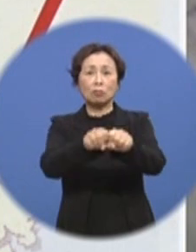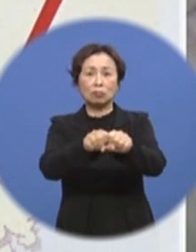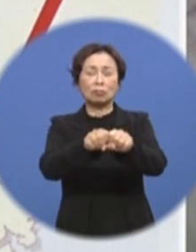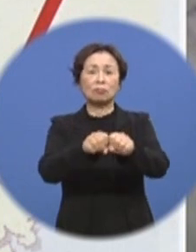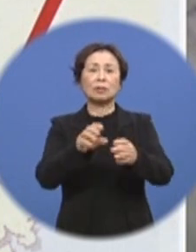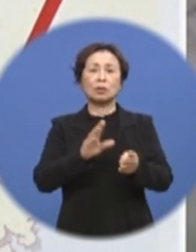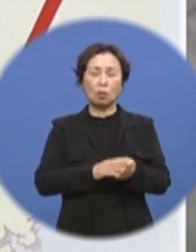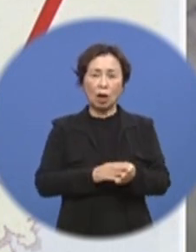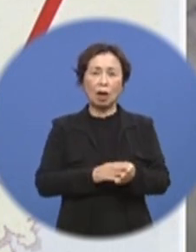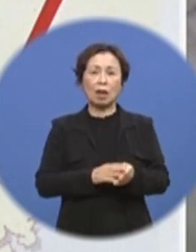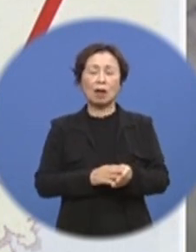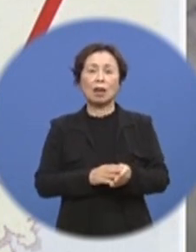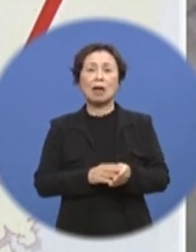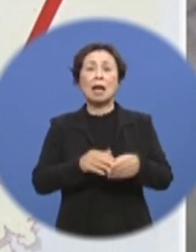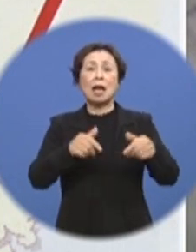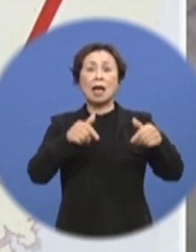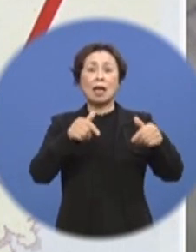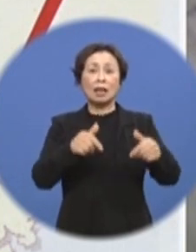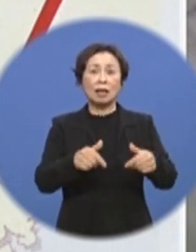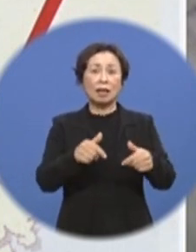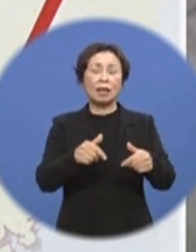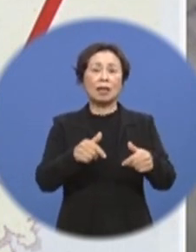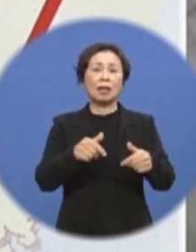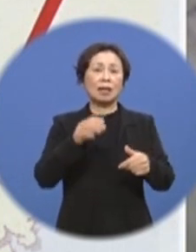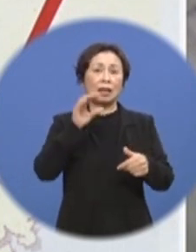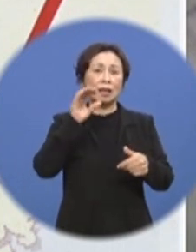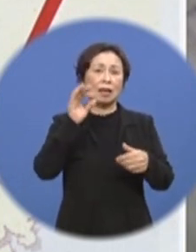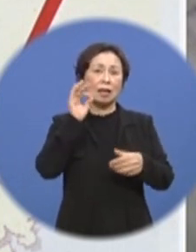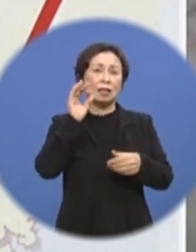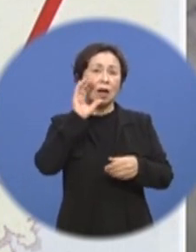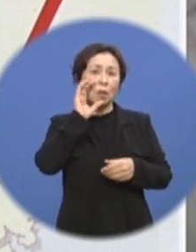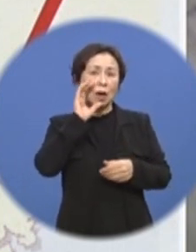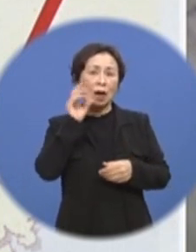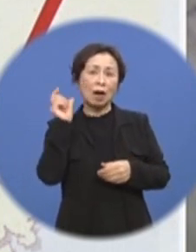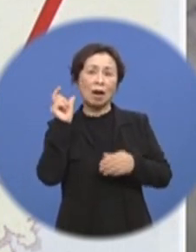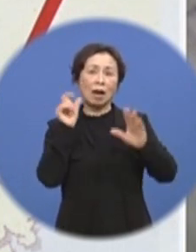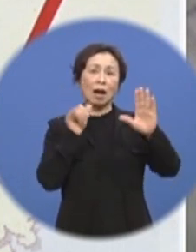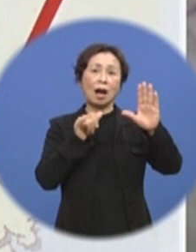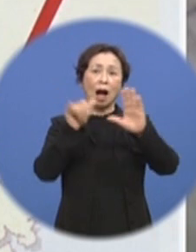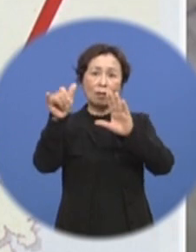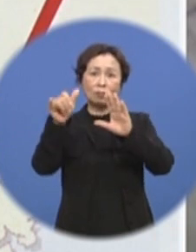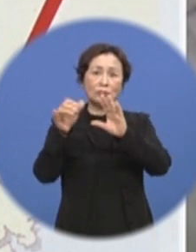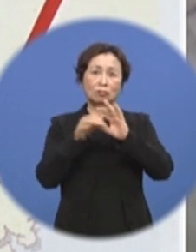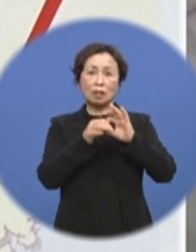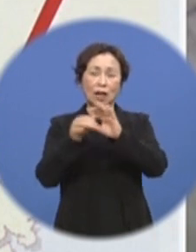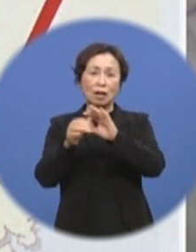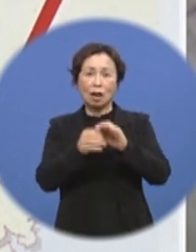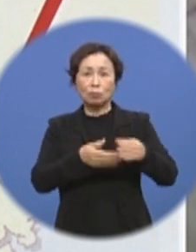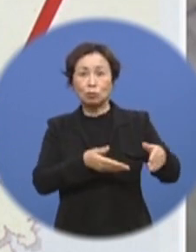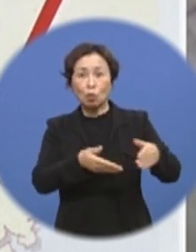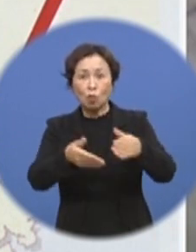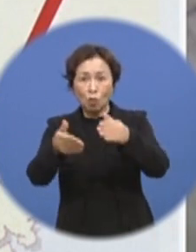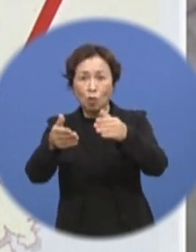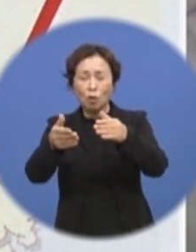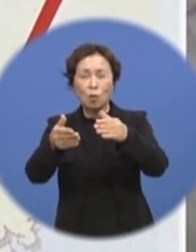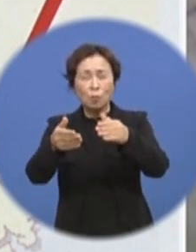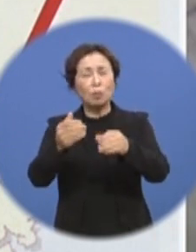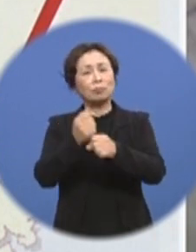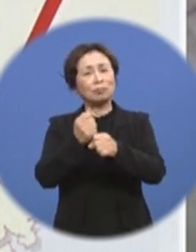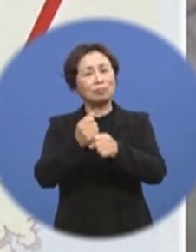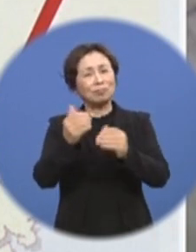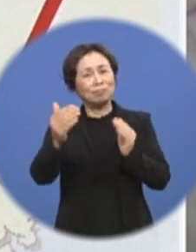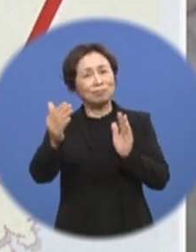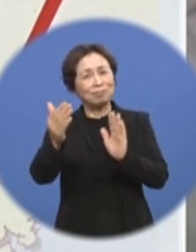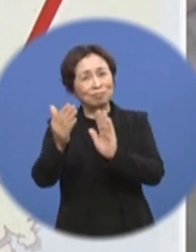計らはー関空連絡どもうじき計画ができるかなっていうところまで来ているんですねそれから